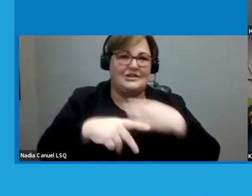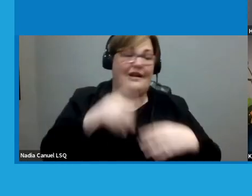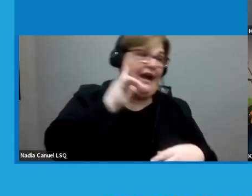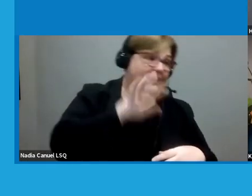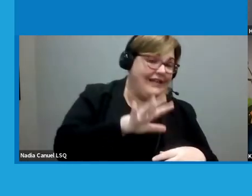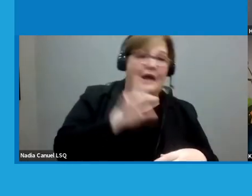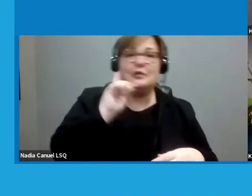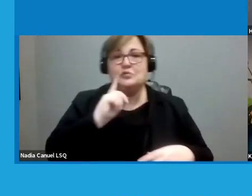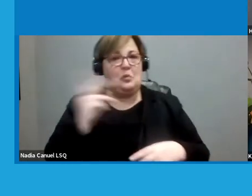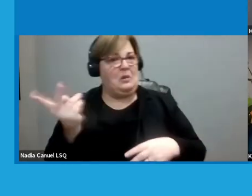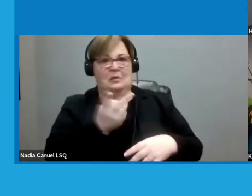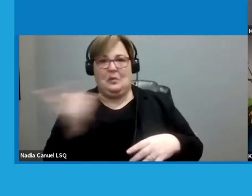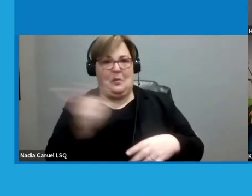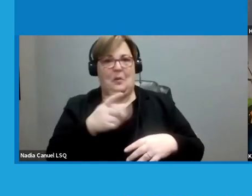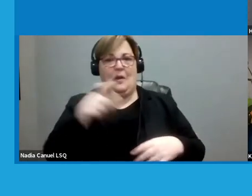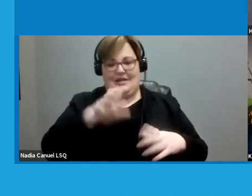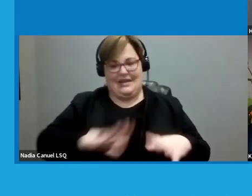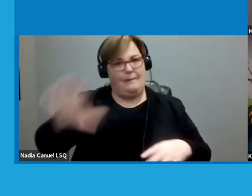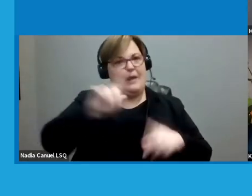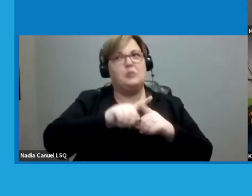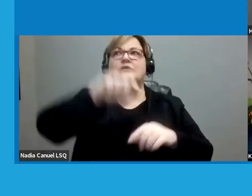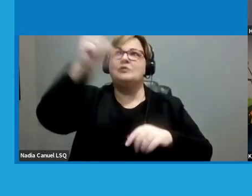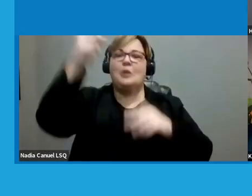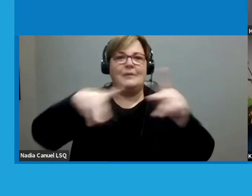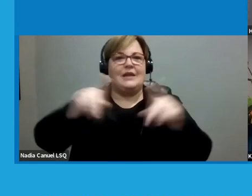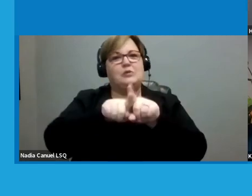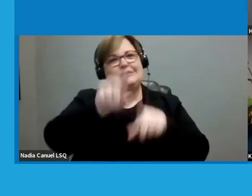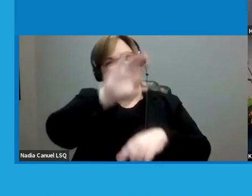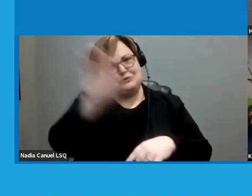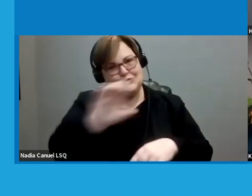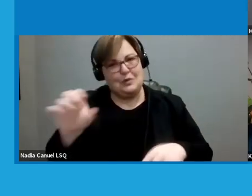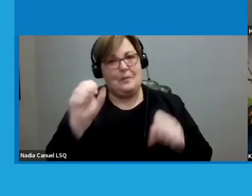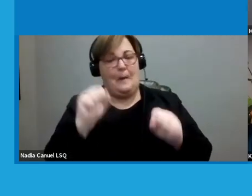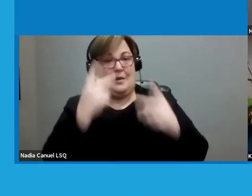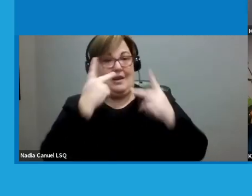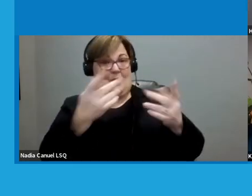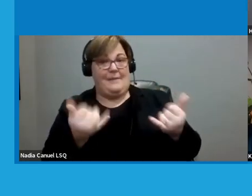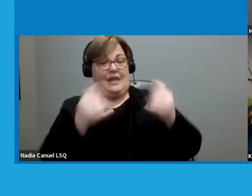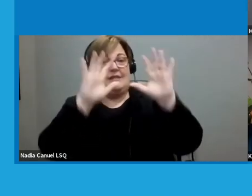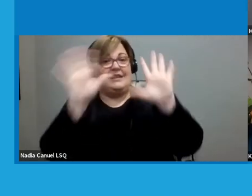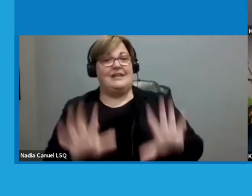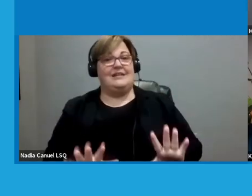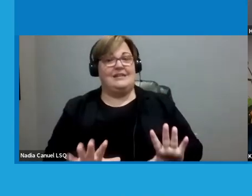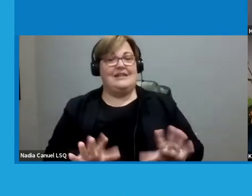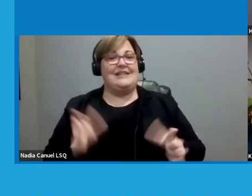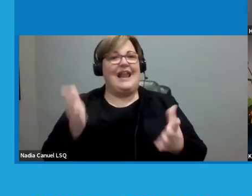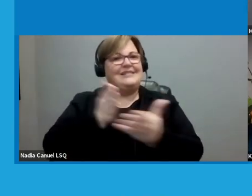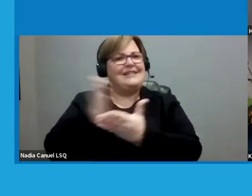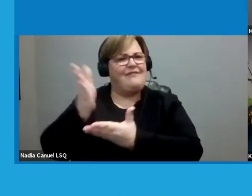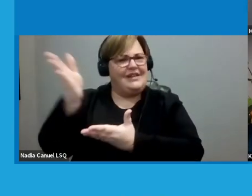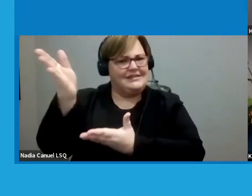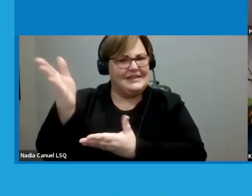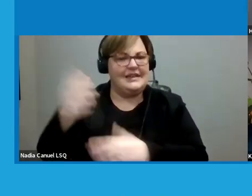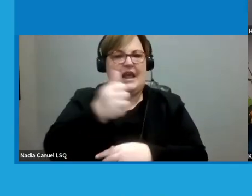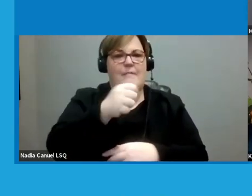entendants que sourds, au Québec et à l'étranger, et aussi via Zoom. On peut la voir présentement au théâtre dans La Traversée, pièce